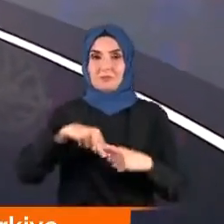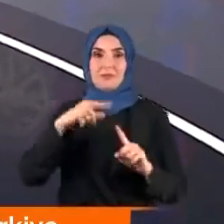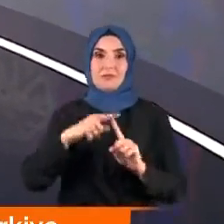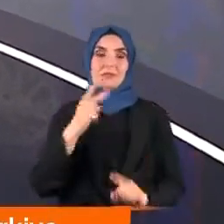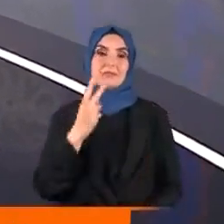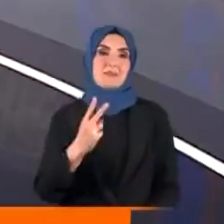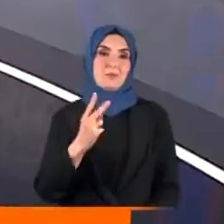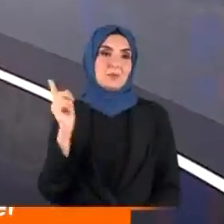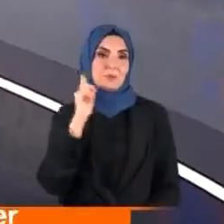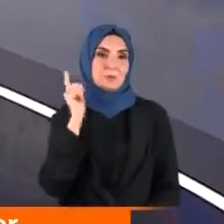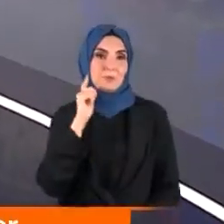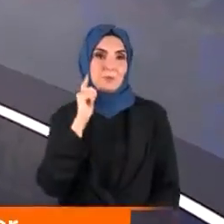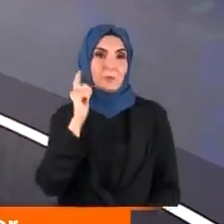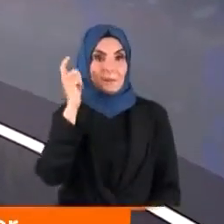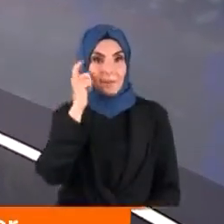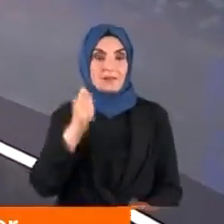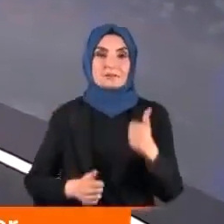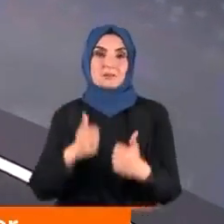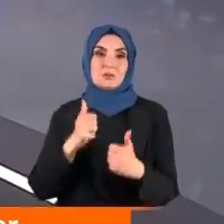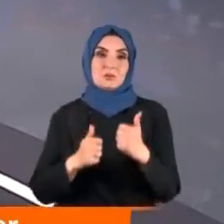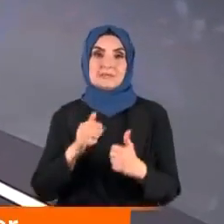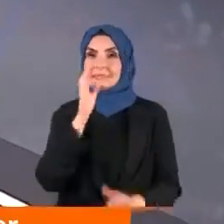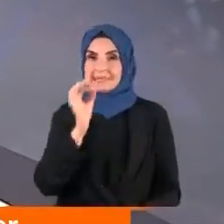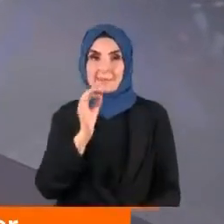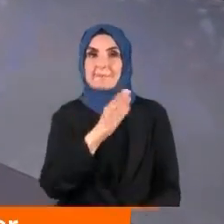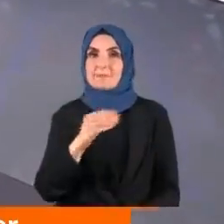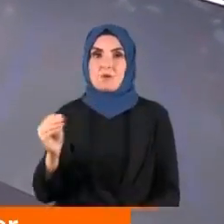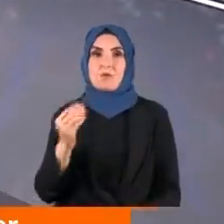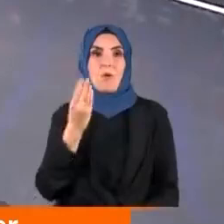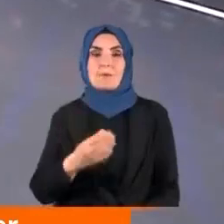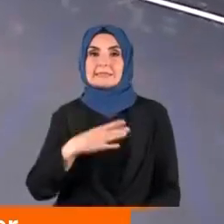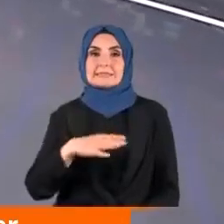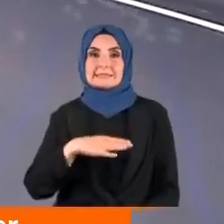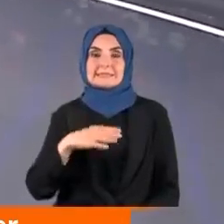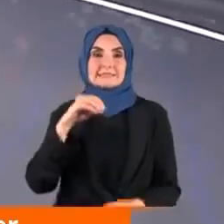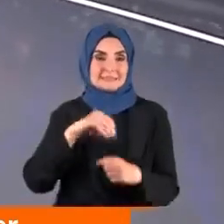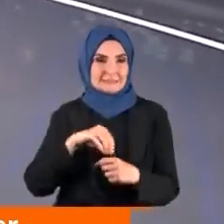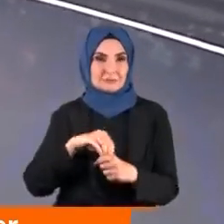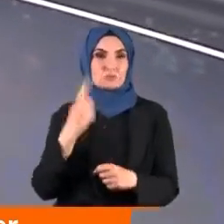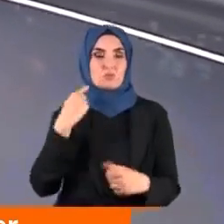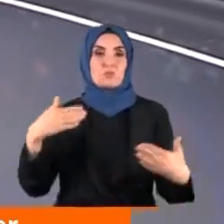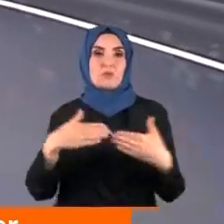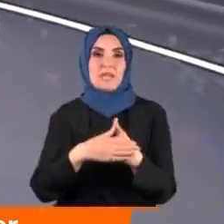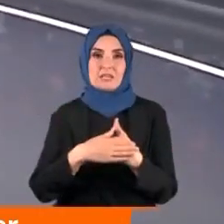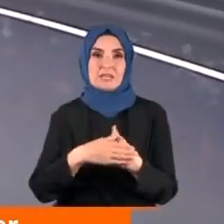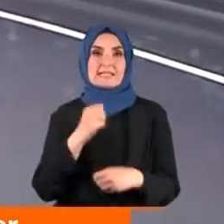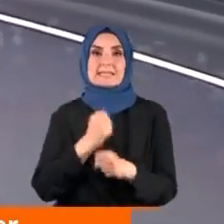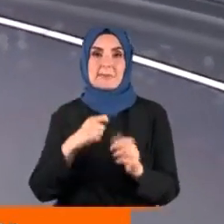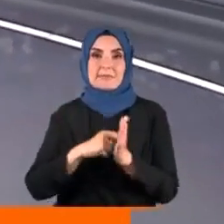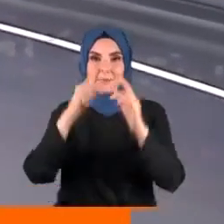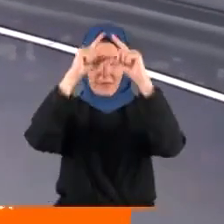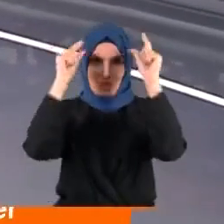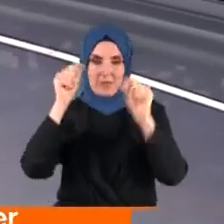ATV'nin fenomen bilgi yarışması Kim Milyoner Olmak İster'e dün gece Gizem Emşire damga vurdu. Yarışmacı hastanedeki korkunç